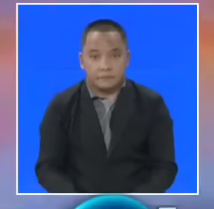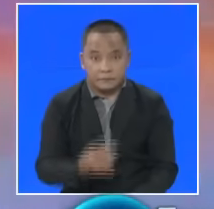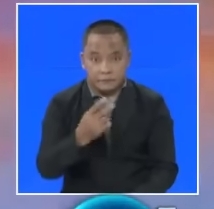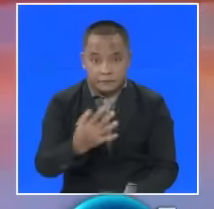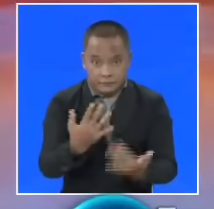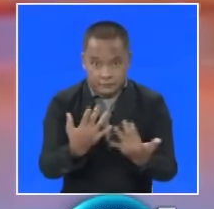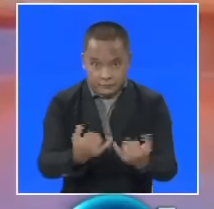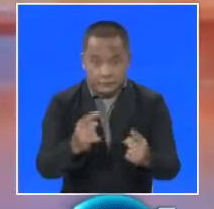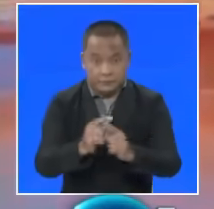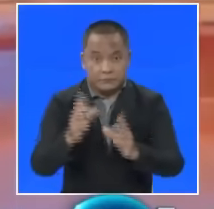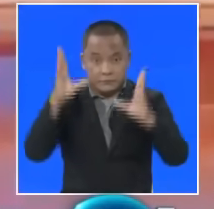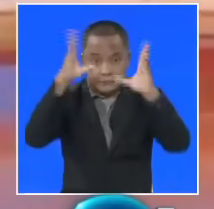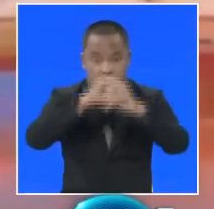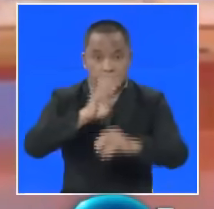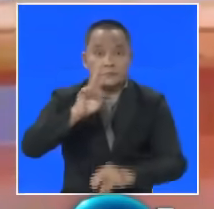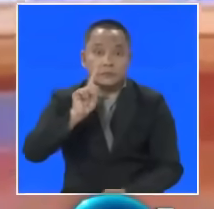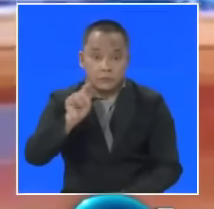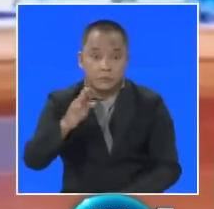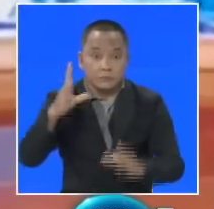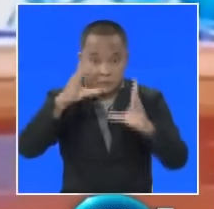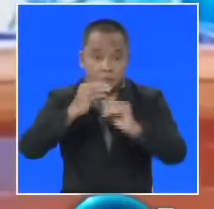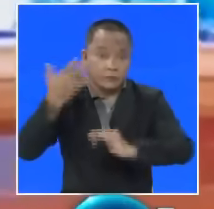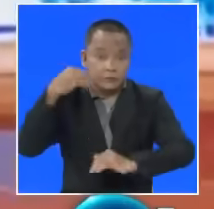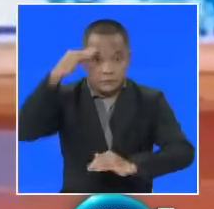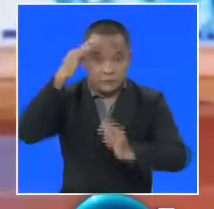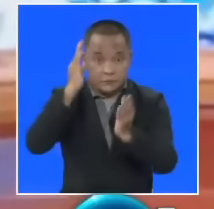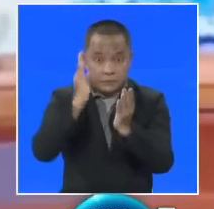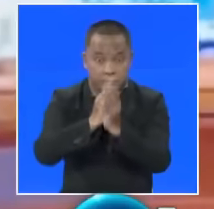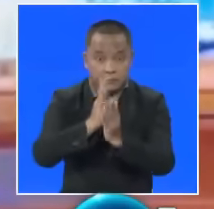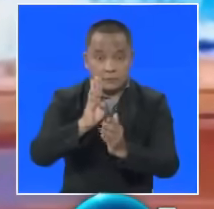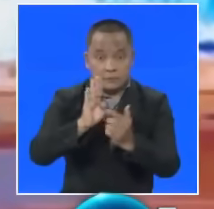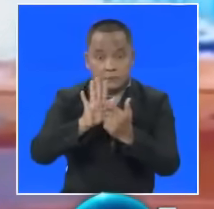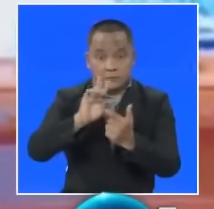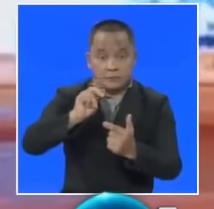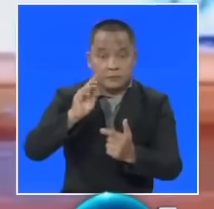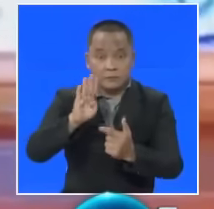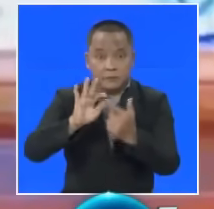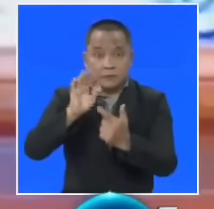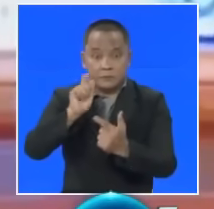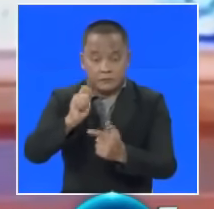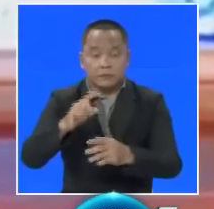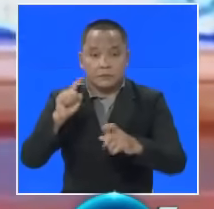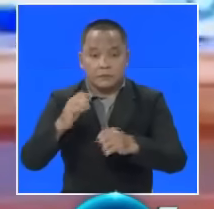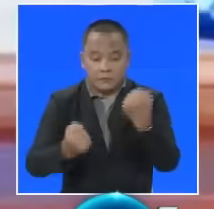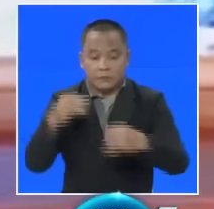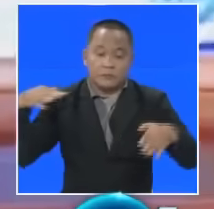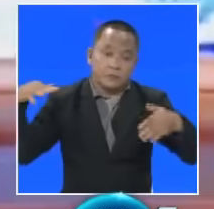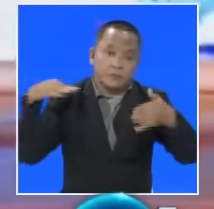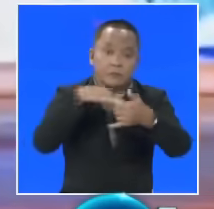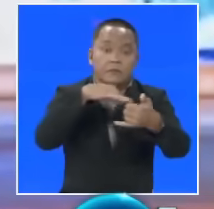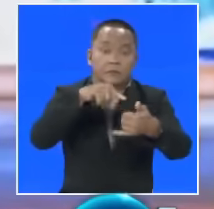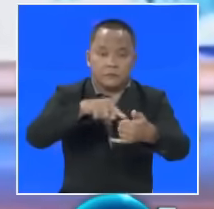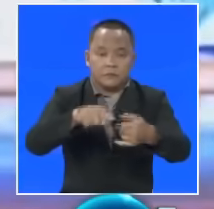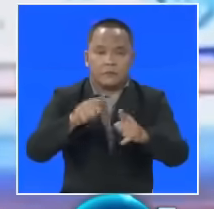นี้นะคะเกิดขึ้นเมื่อ4ทุ่มคืนที่ผ่านมานี่เองตำรวจสภ.บางบ่อสมุทรปราการได้รับแจ้งนะคะว่ามีอุบัติเหตุรถชนคนข้ามถน